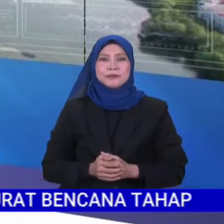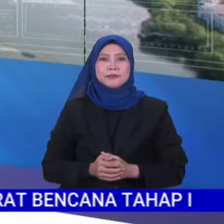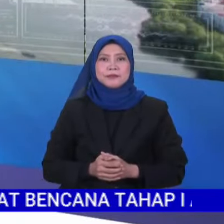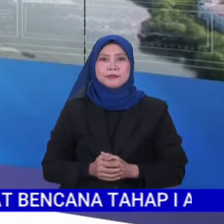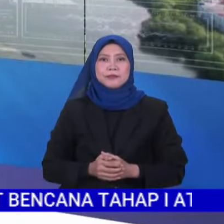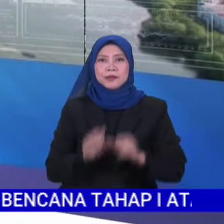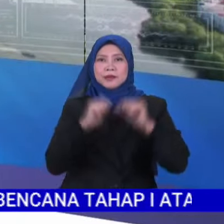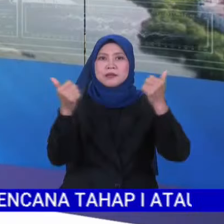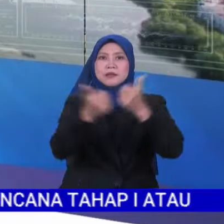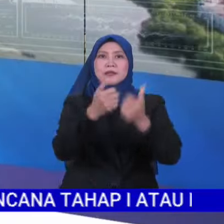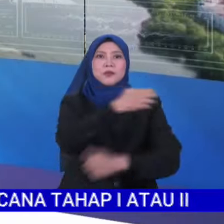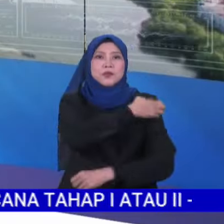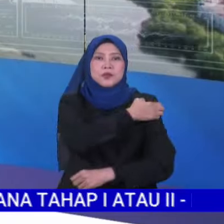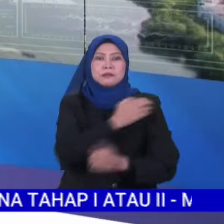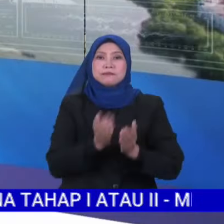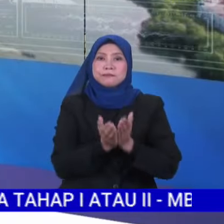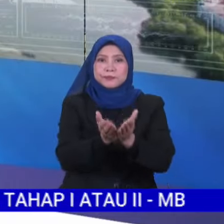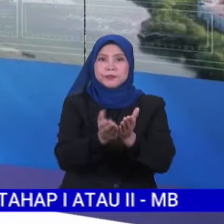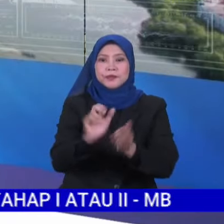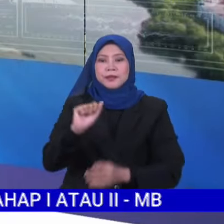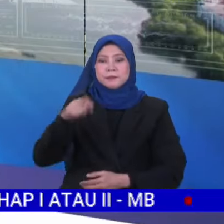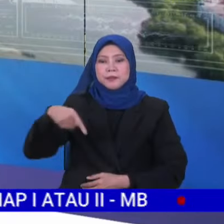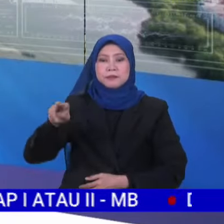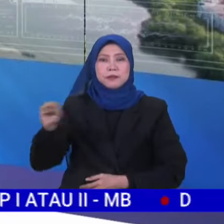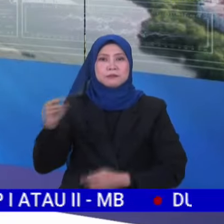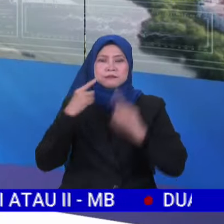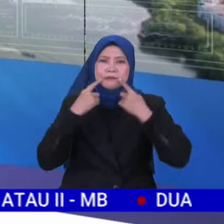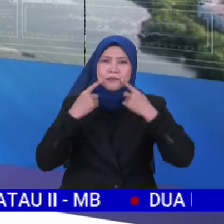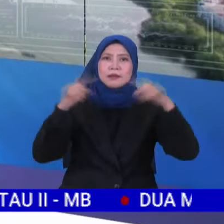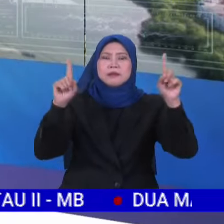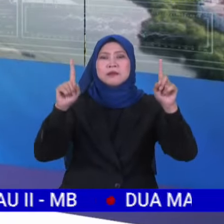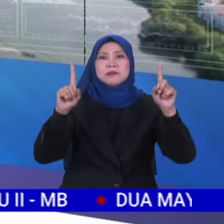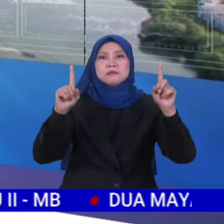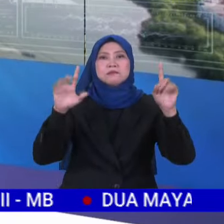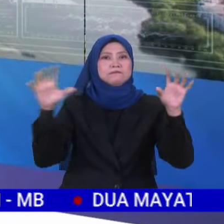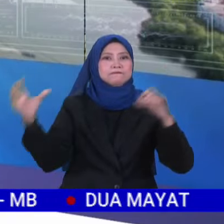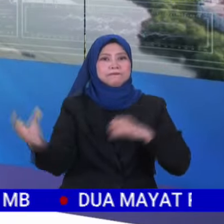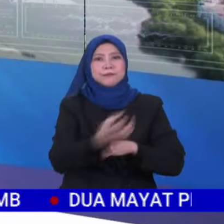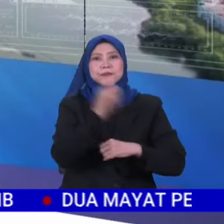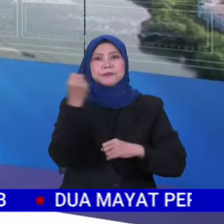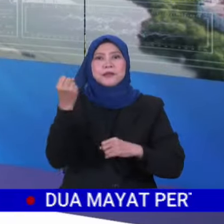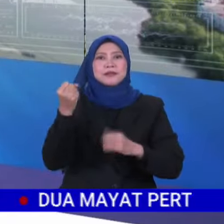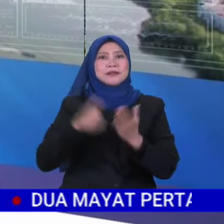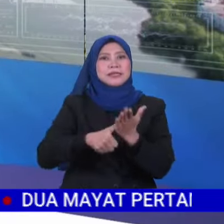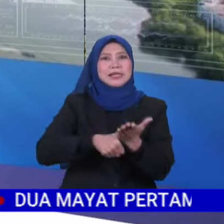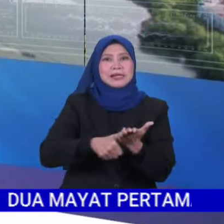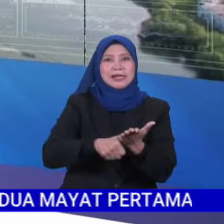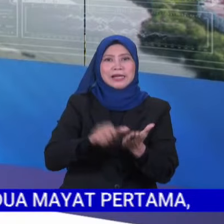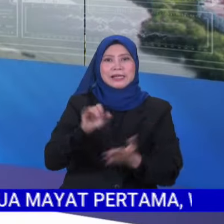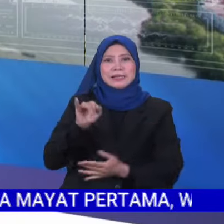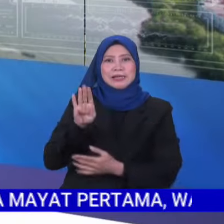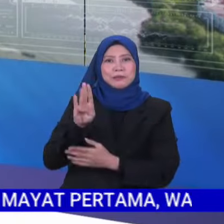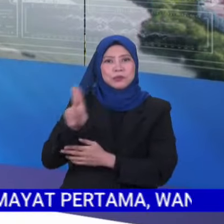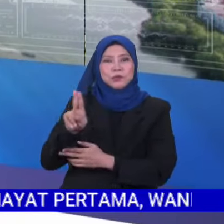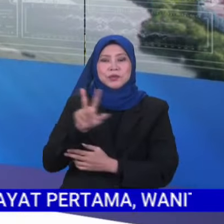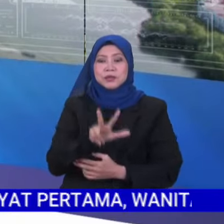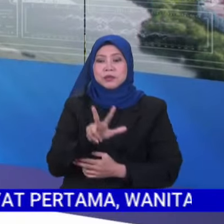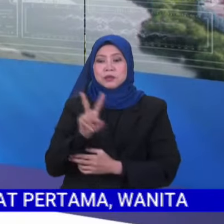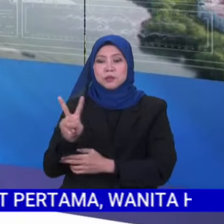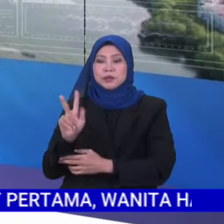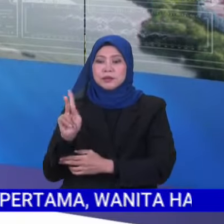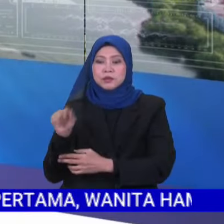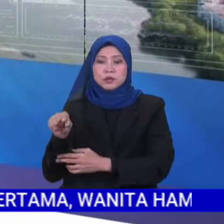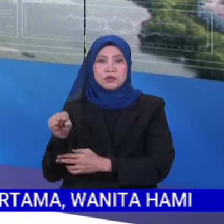Hai edisi kekuasaan maritim ypmbb percaya mematahkan sedikit pengedaran dadah jenis sabu seberat 32